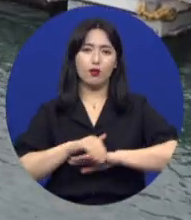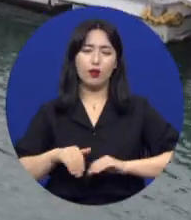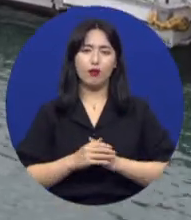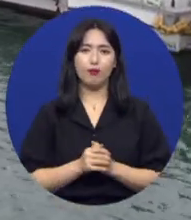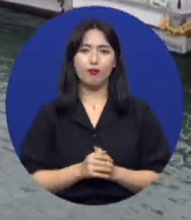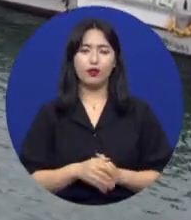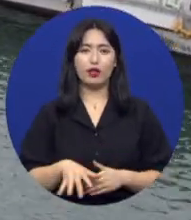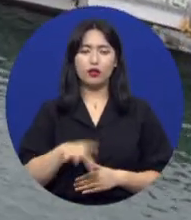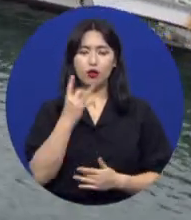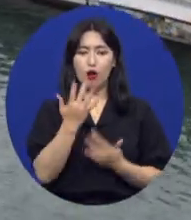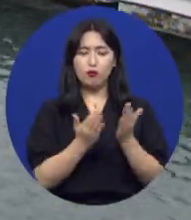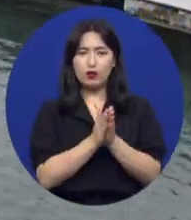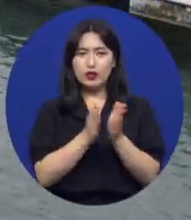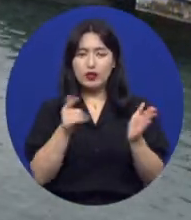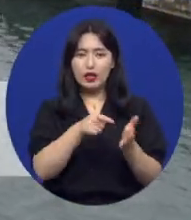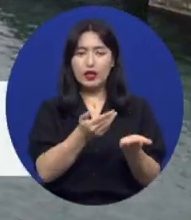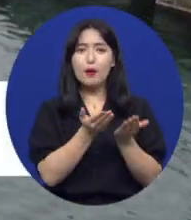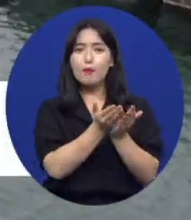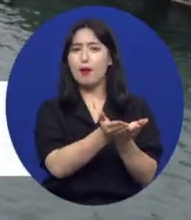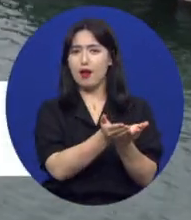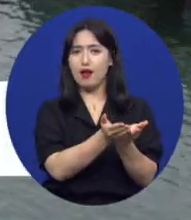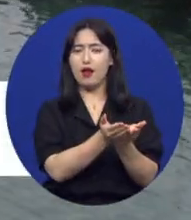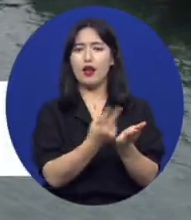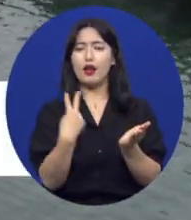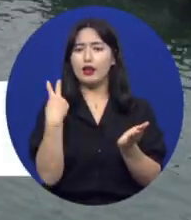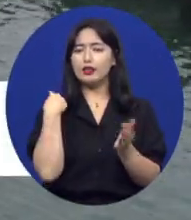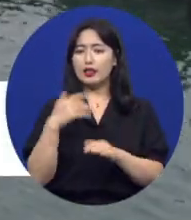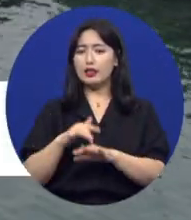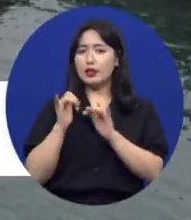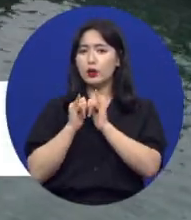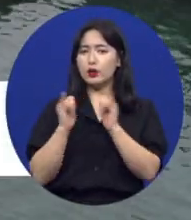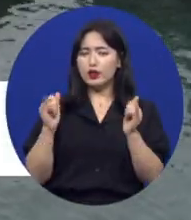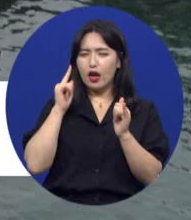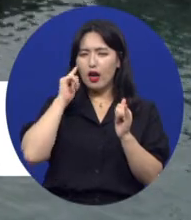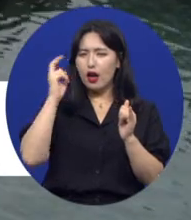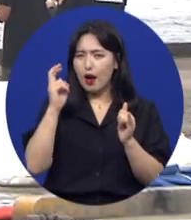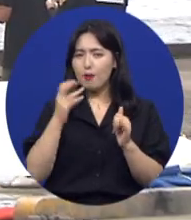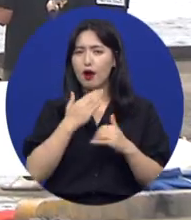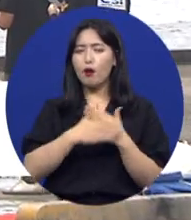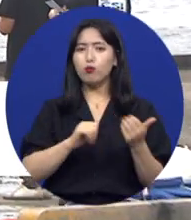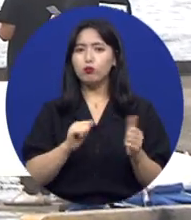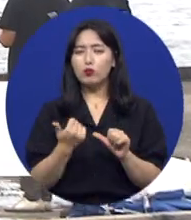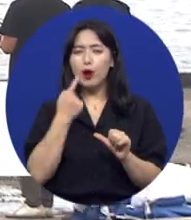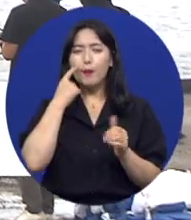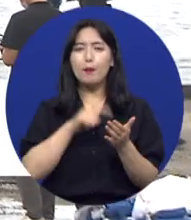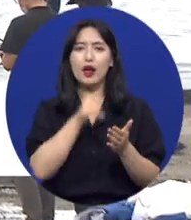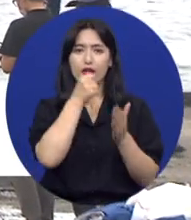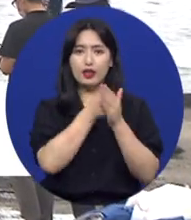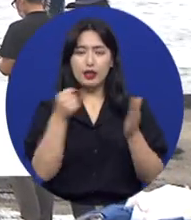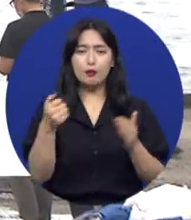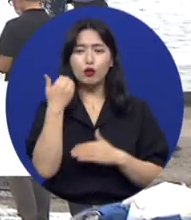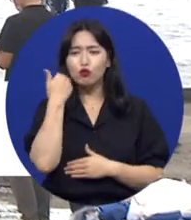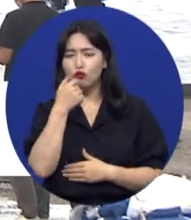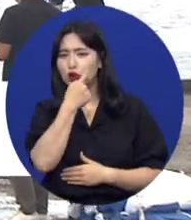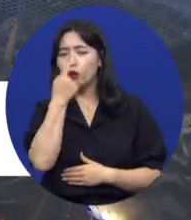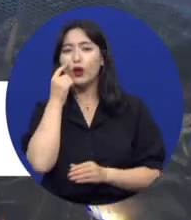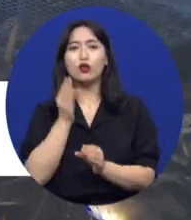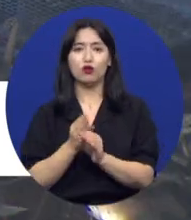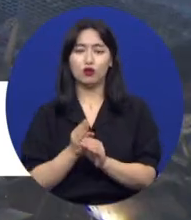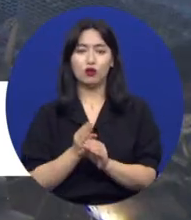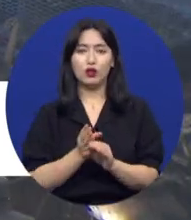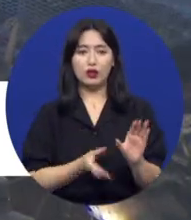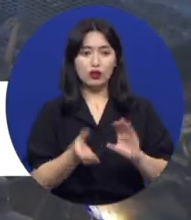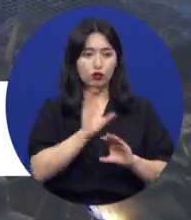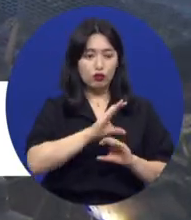처음 불이 시작된 해당 선체 에서는 그제 실종자 로 추정되는 시신이 발견돼 신원 파악이 진행 중인데 추가